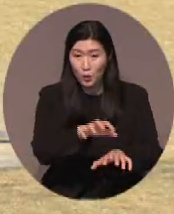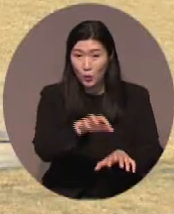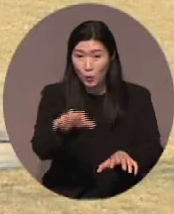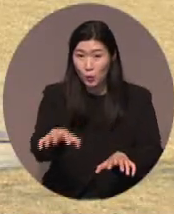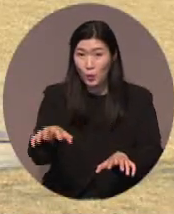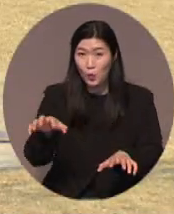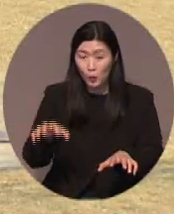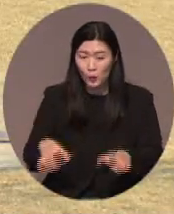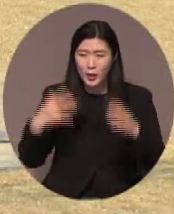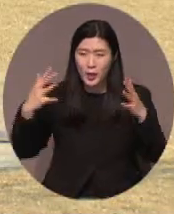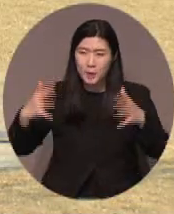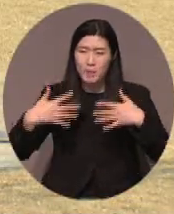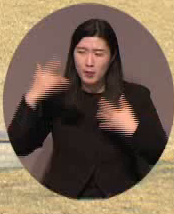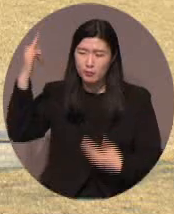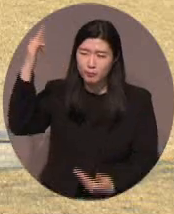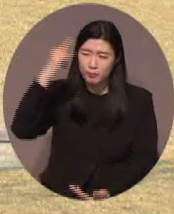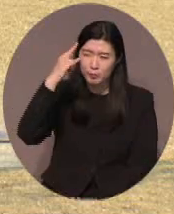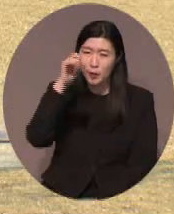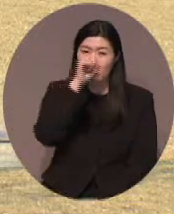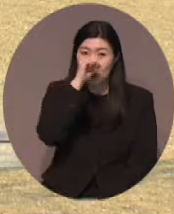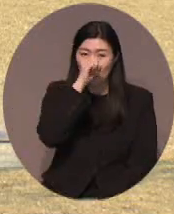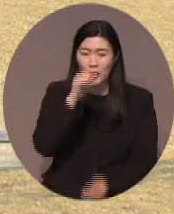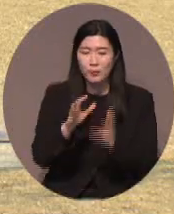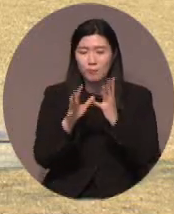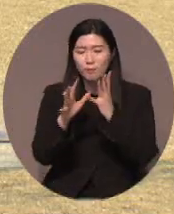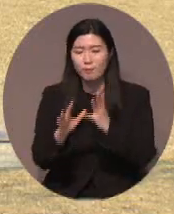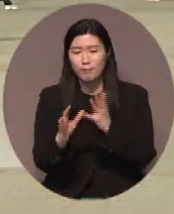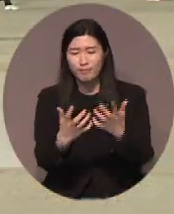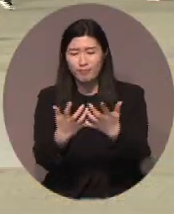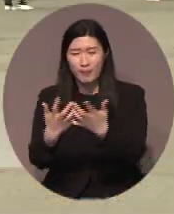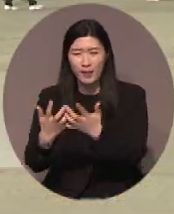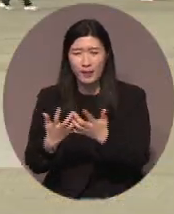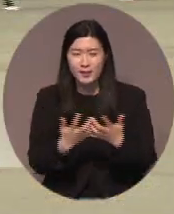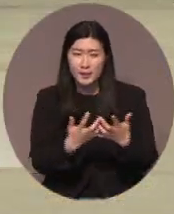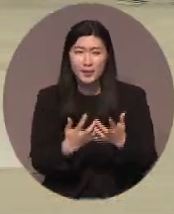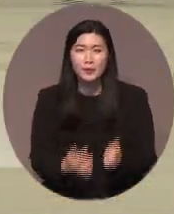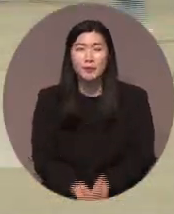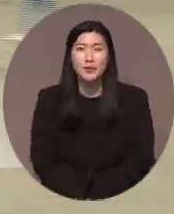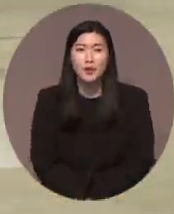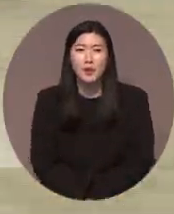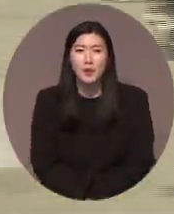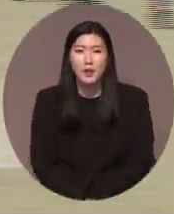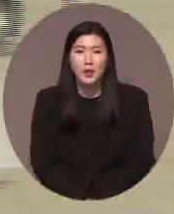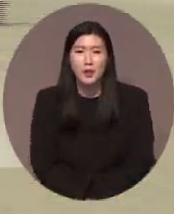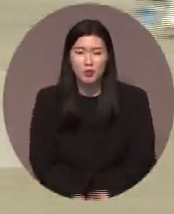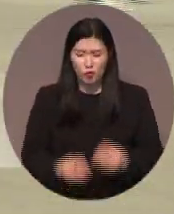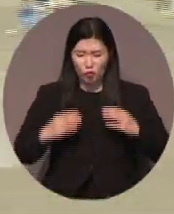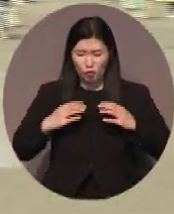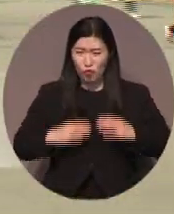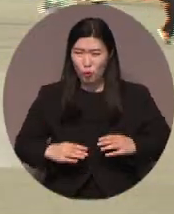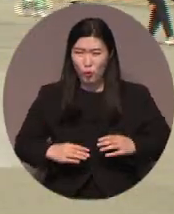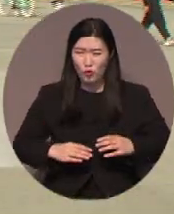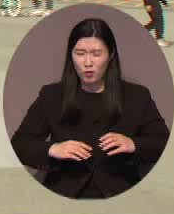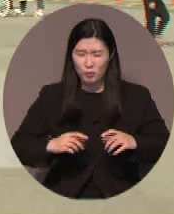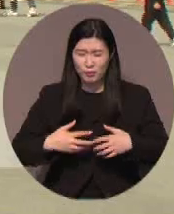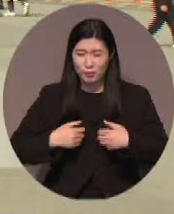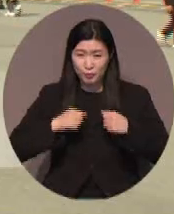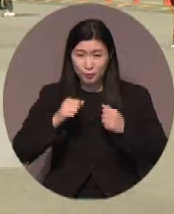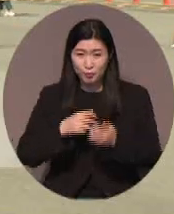따뜻한 바람과 햇볕을 즐기러 나온 사람들로 북적였습니다. 시민들은 모처럼 두꺼운 외투를